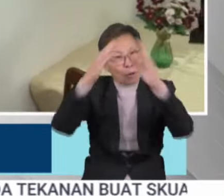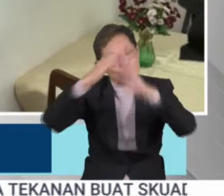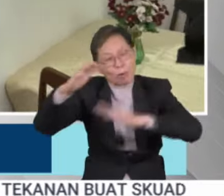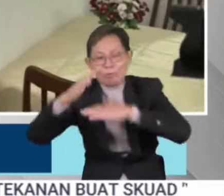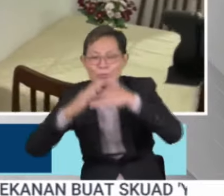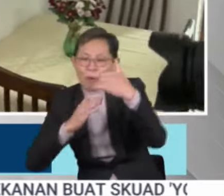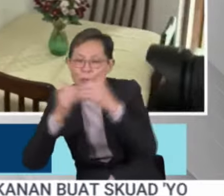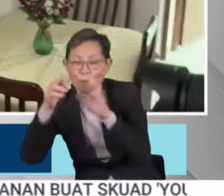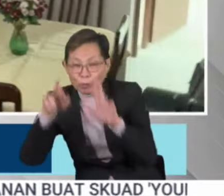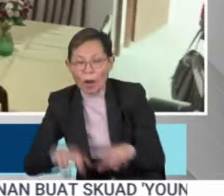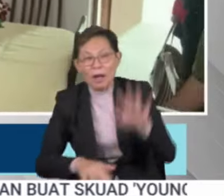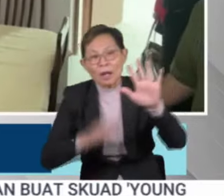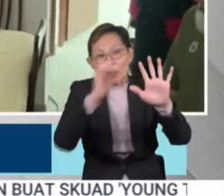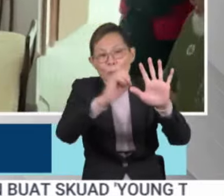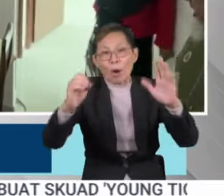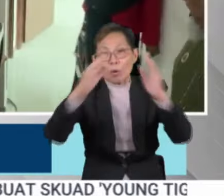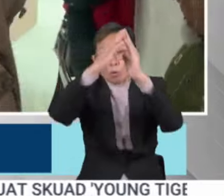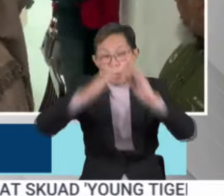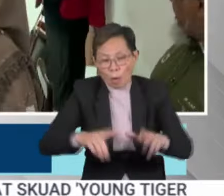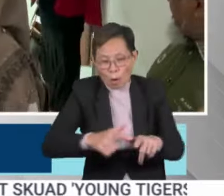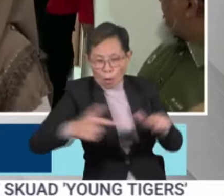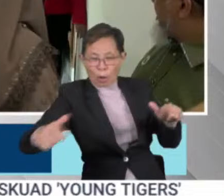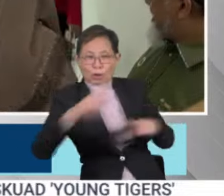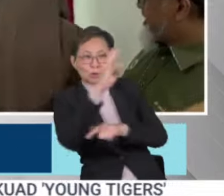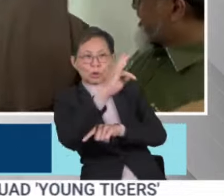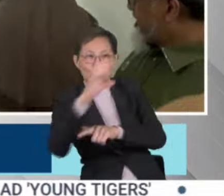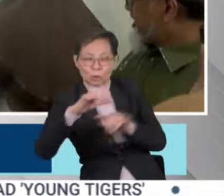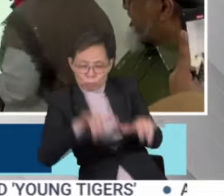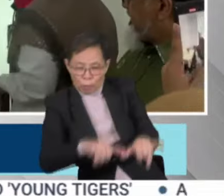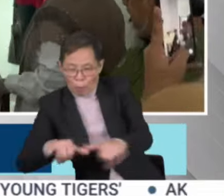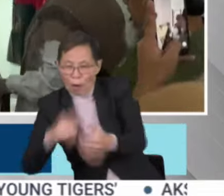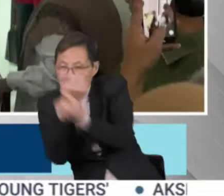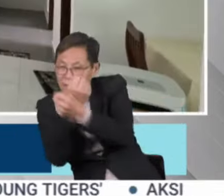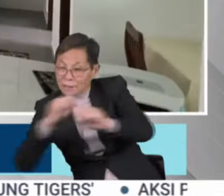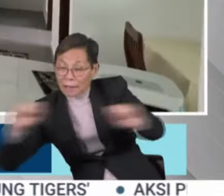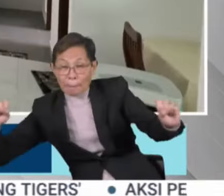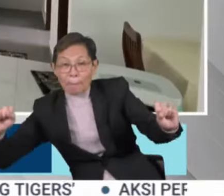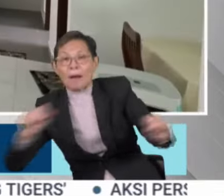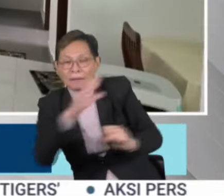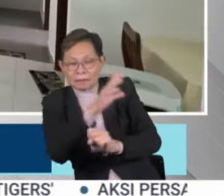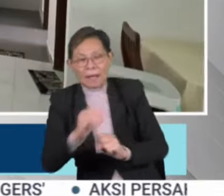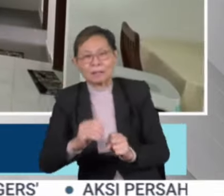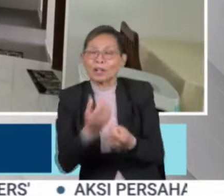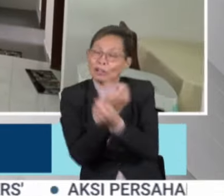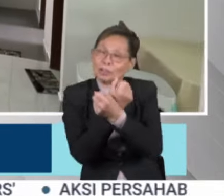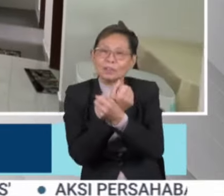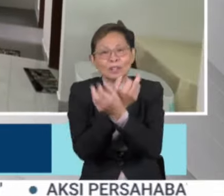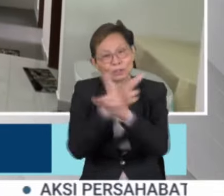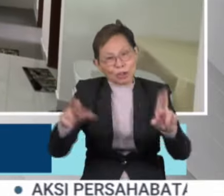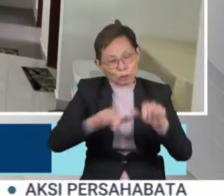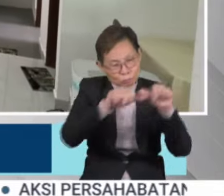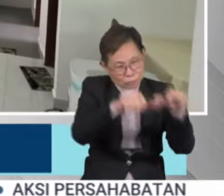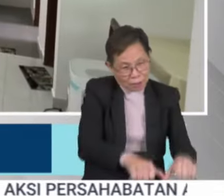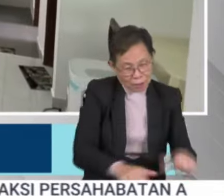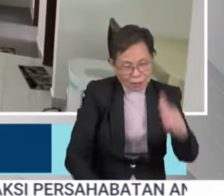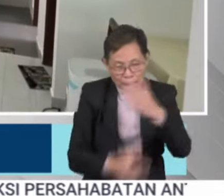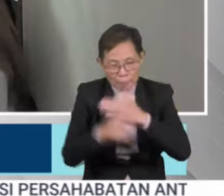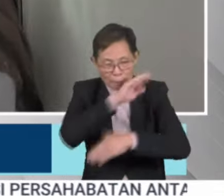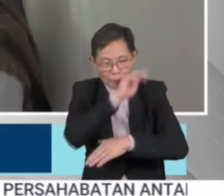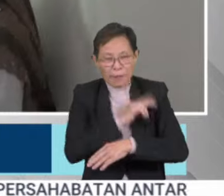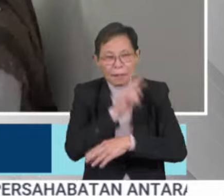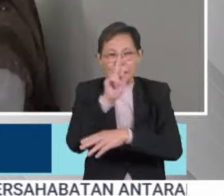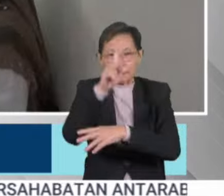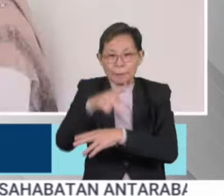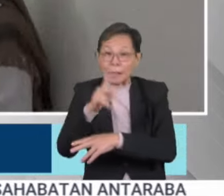rakyat. 500 unit rumah berkuasaan 700 kaki persegi siap sepenuhnya dan sedia diduduki. Timbalan Menteri